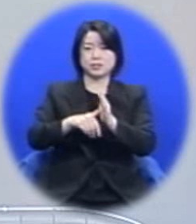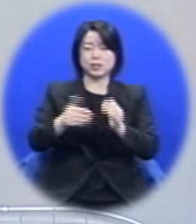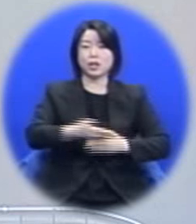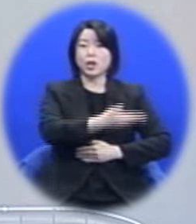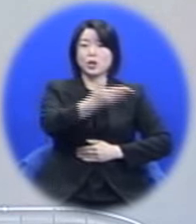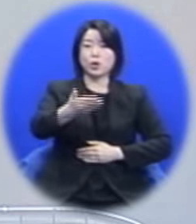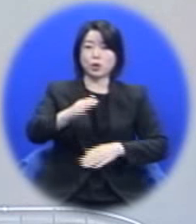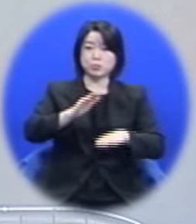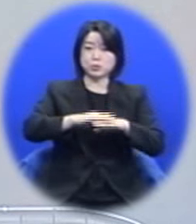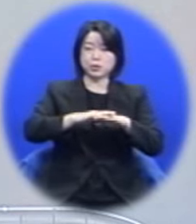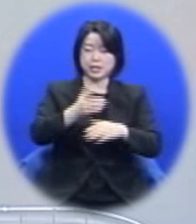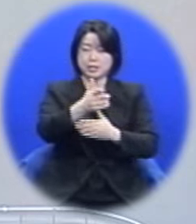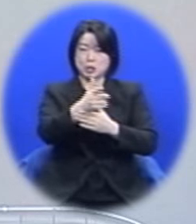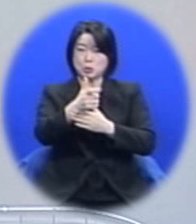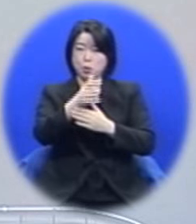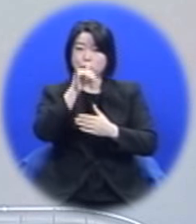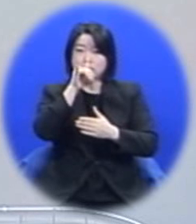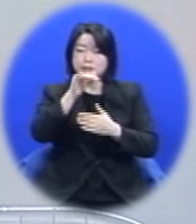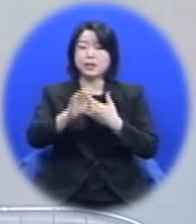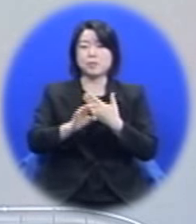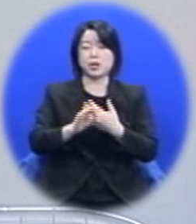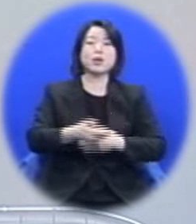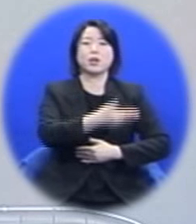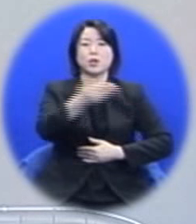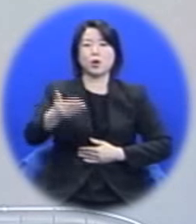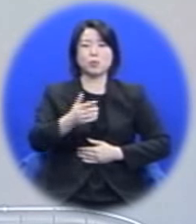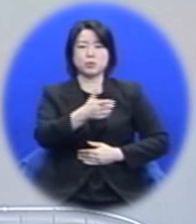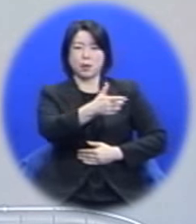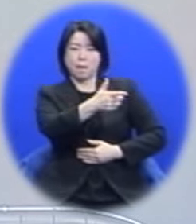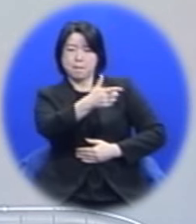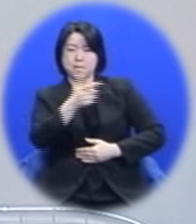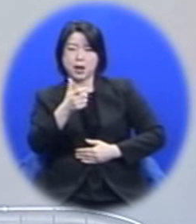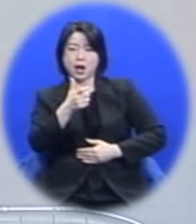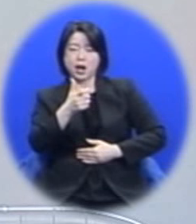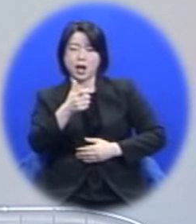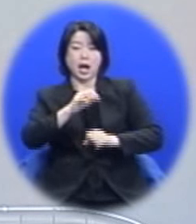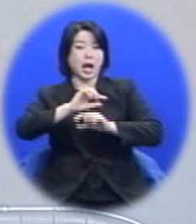손에 총이 들려져 있다면 여러분은 방아쇠를